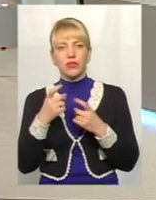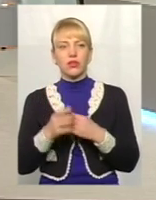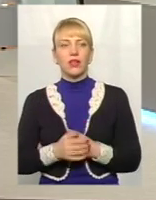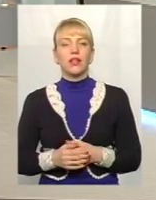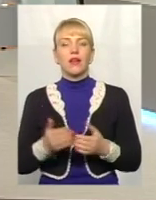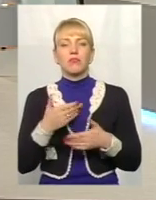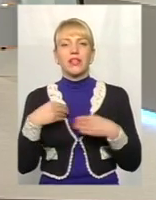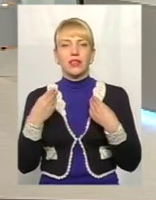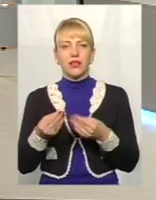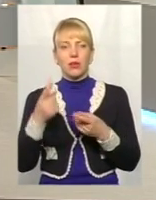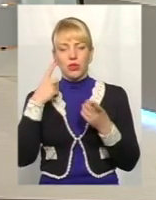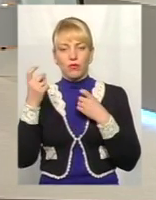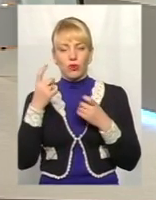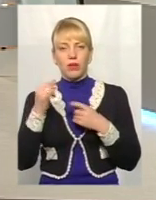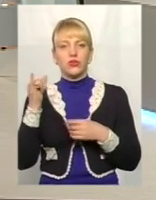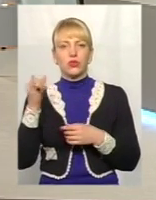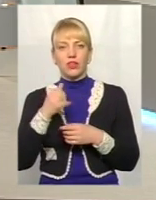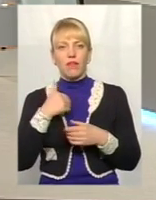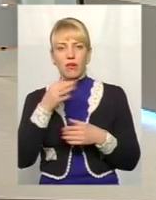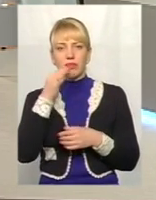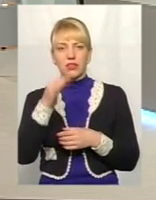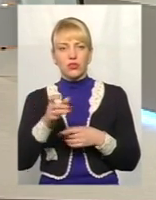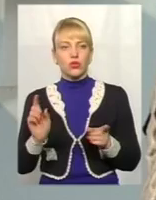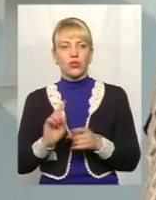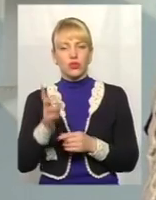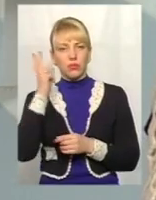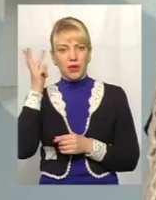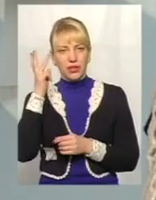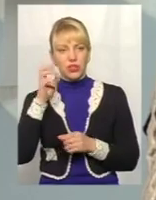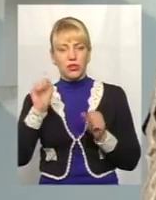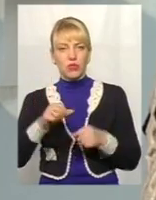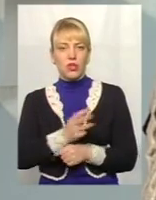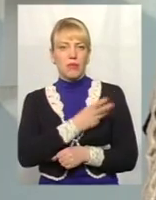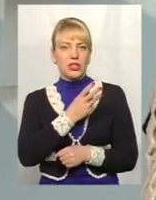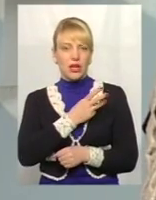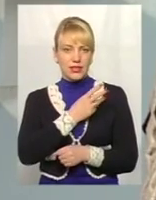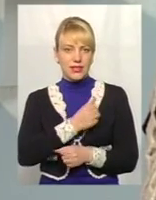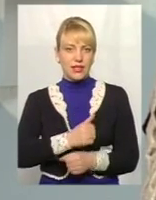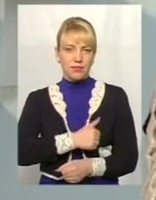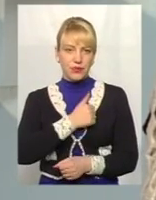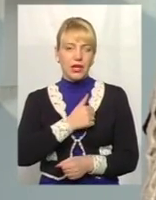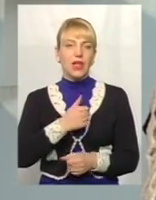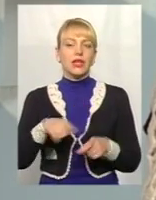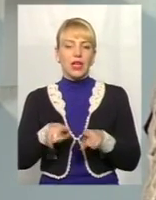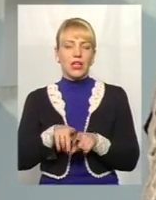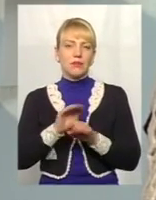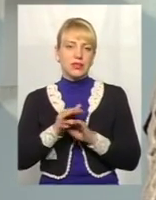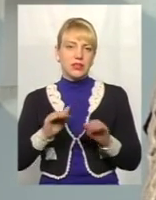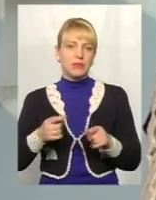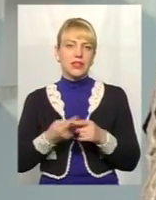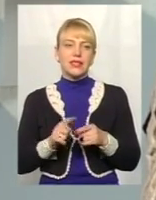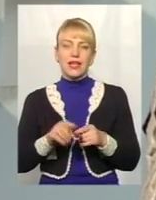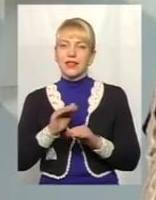Ми надаємо інформацію, і я вам скажу, що Хмельниччина може пишатися такими дітьми. Це діти